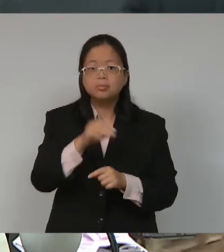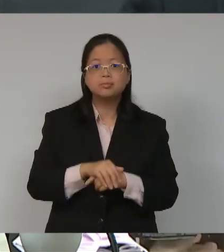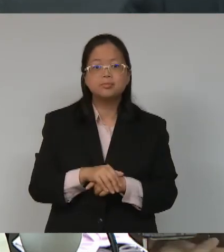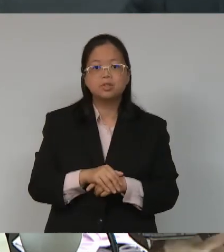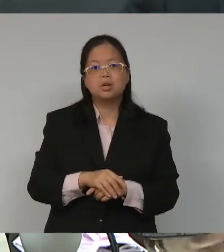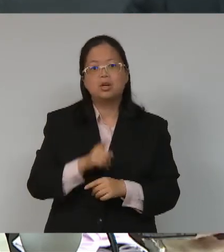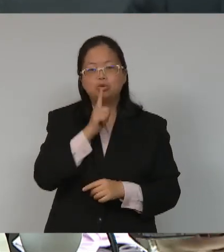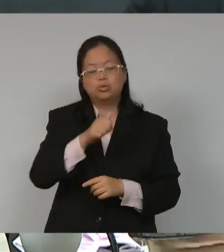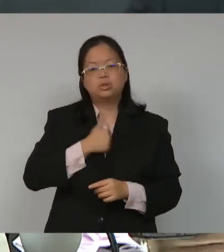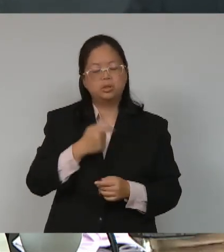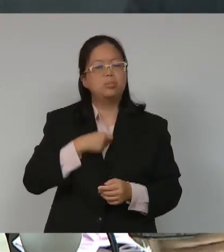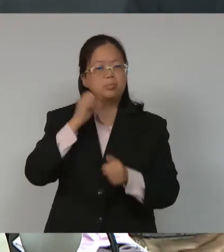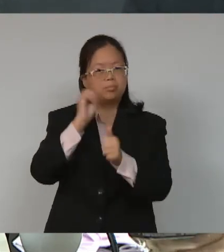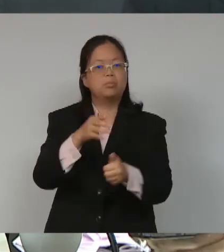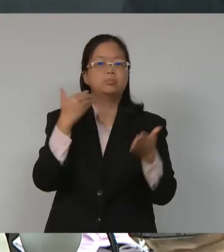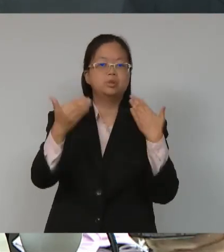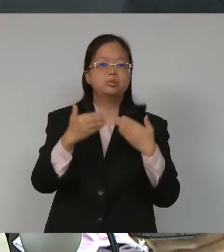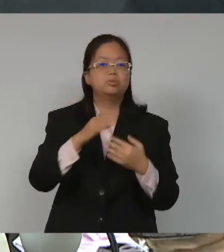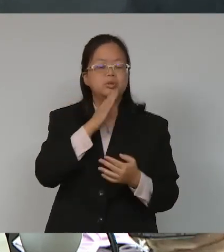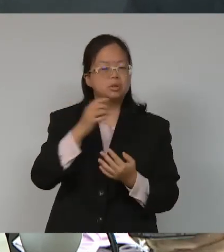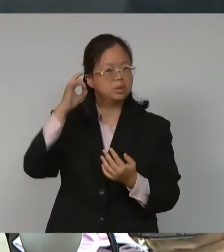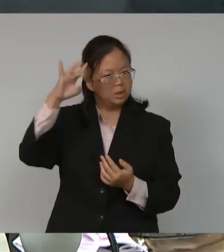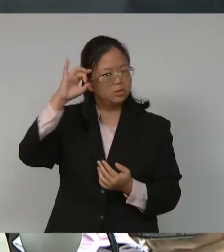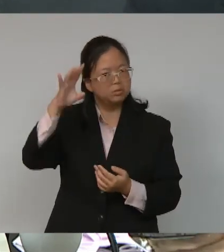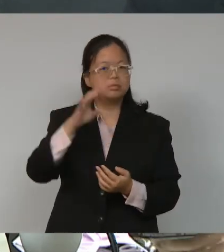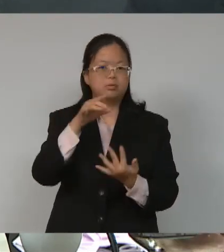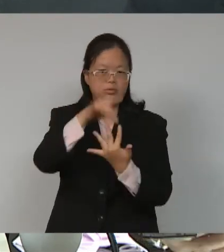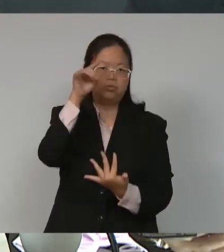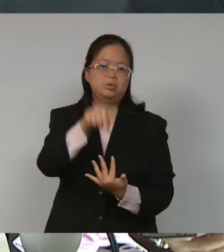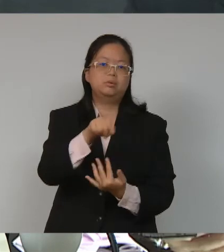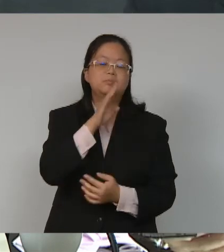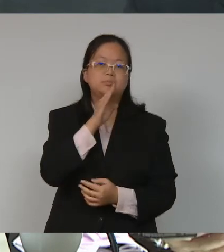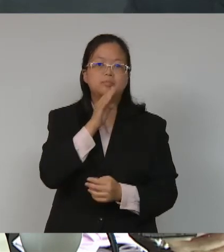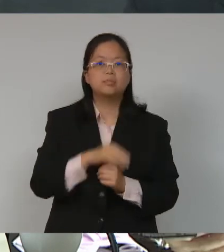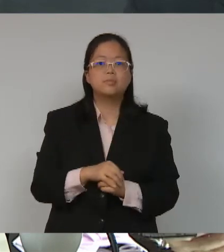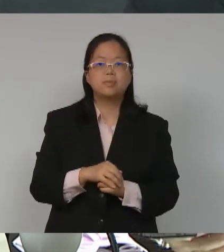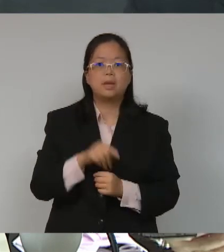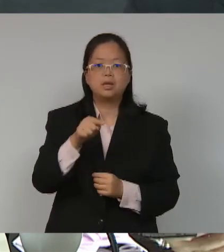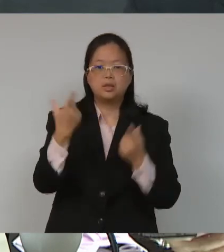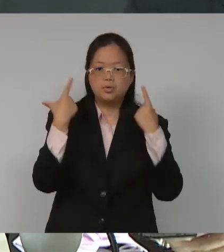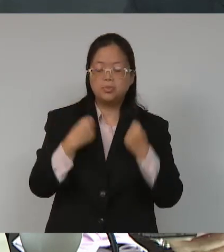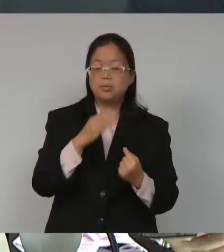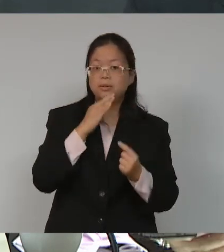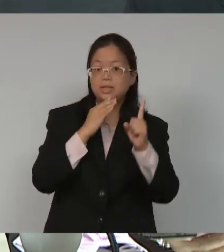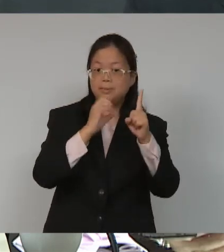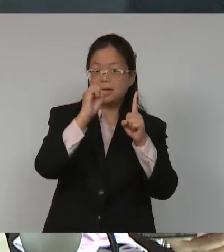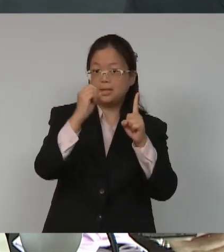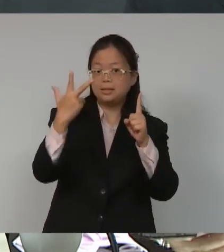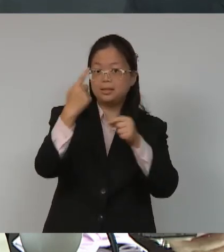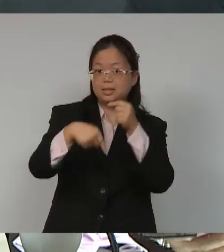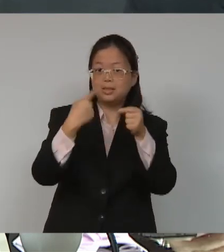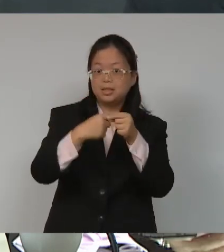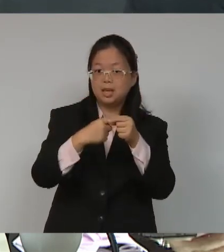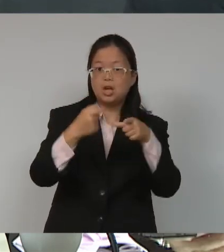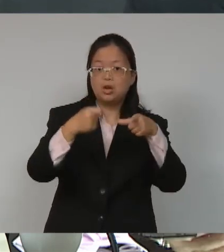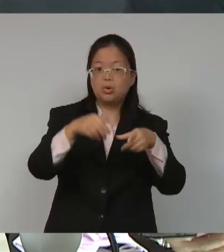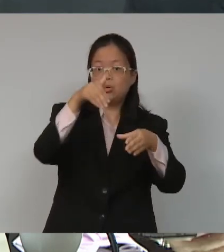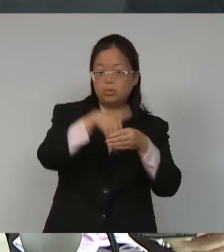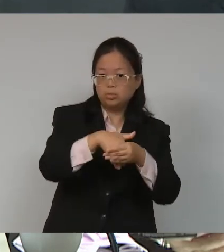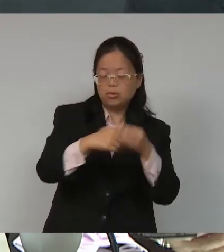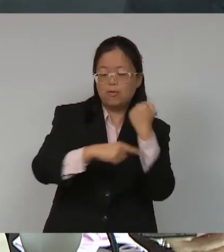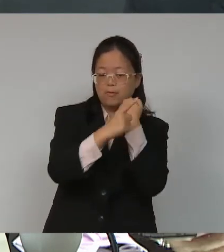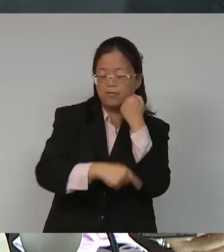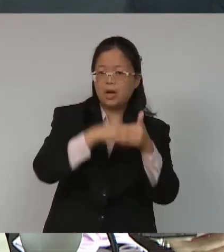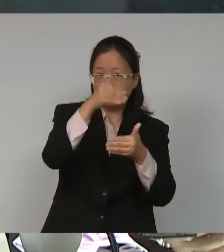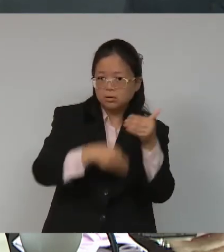是创制，好，然后我们希望确定立法原则，然后这个也是原来107年版的公民投票法的条